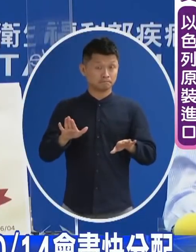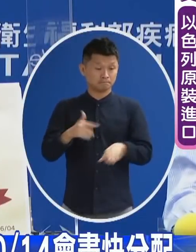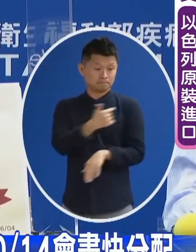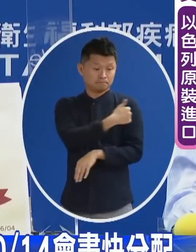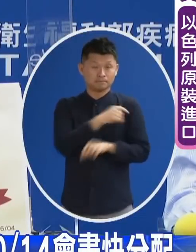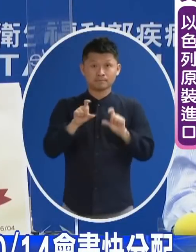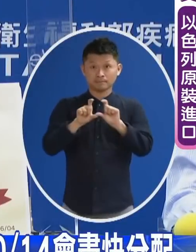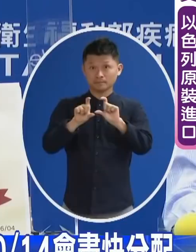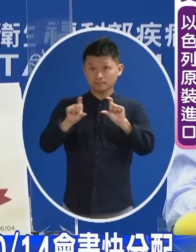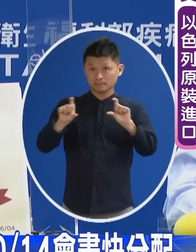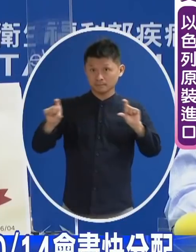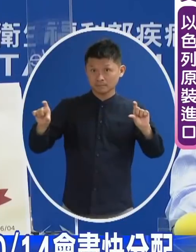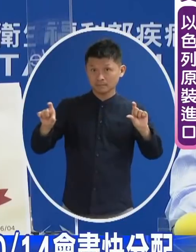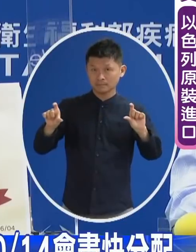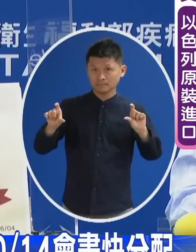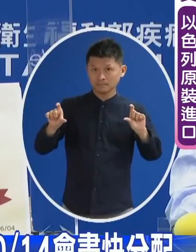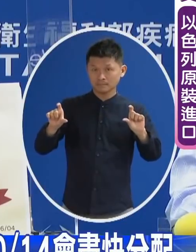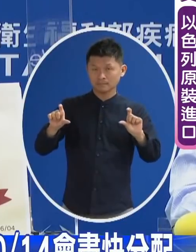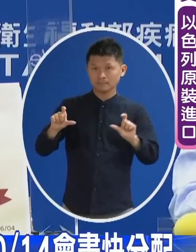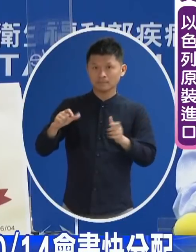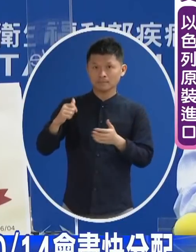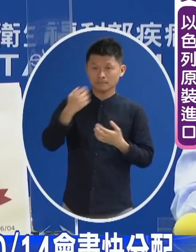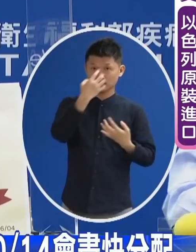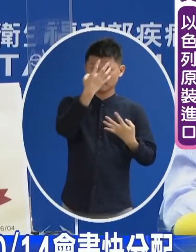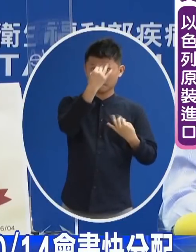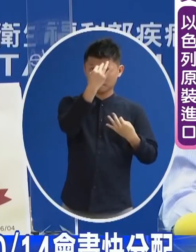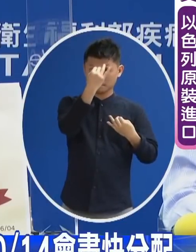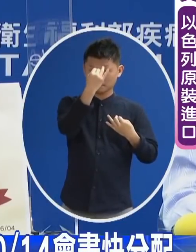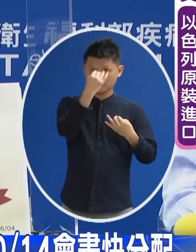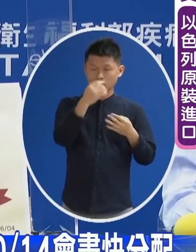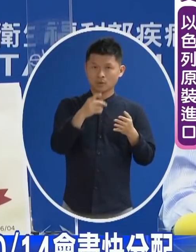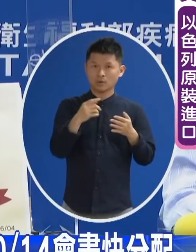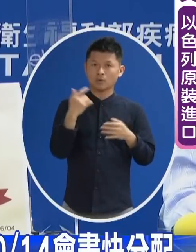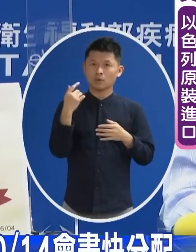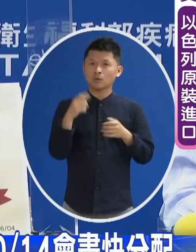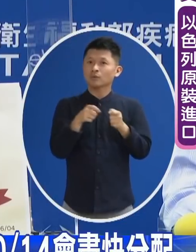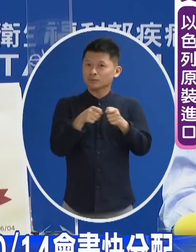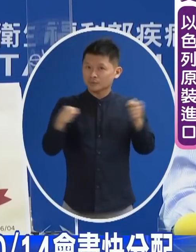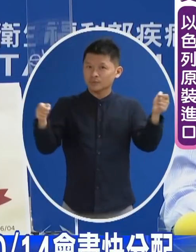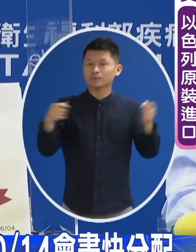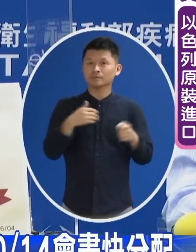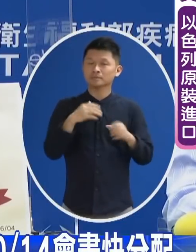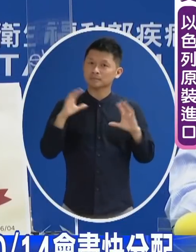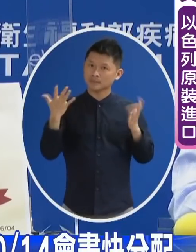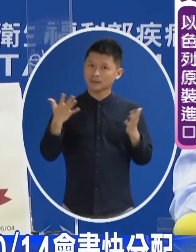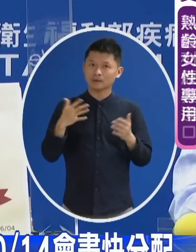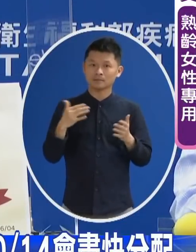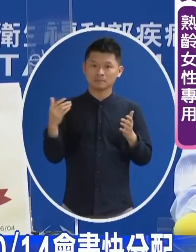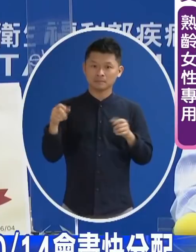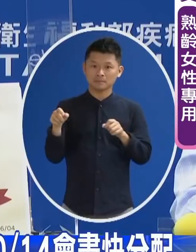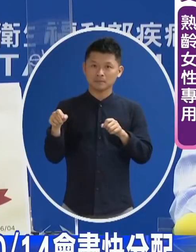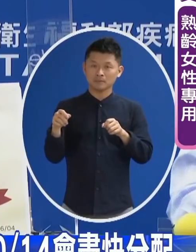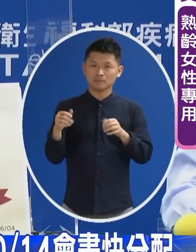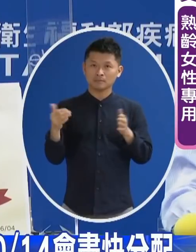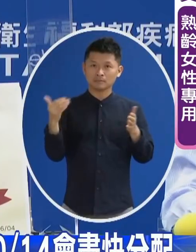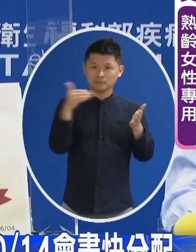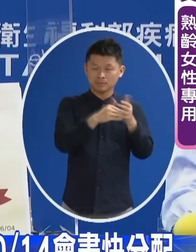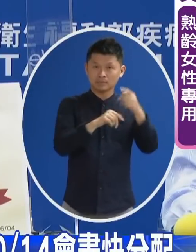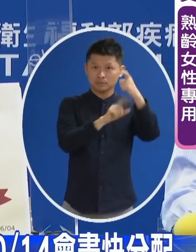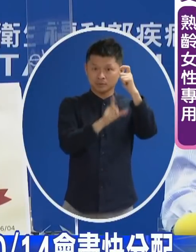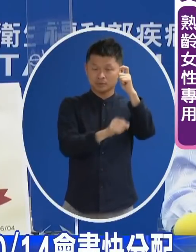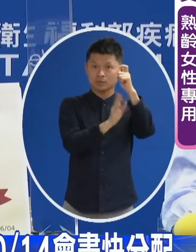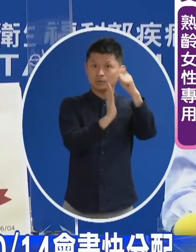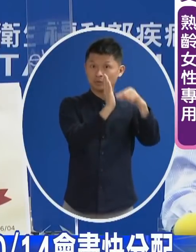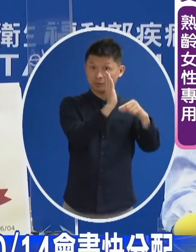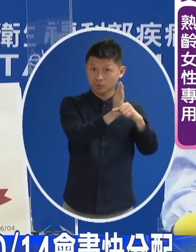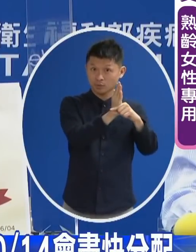说，其实它的效期还算长，哈，效期还算长，应该有到10月去了，到10月中，